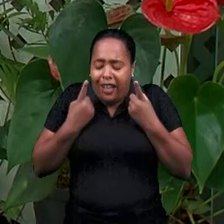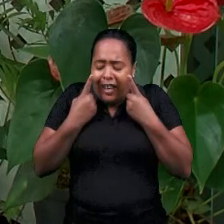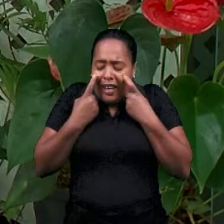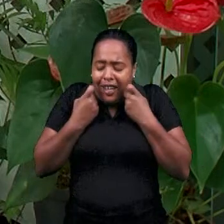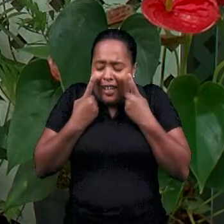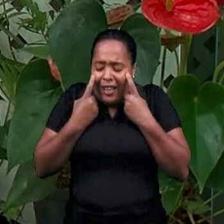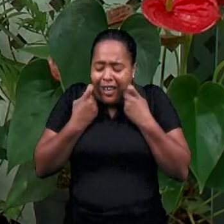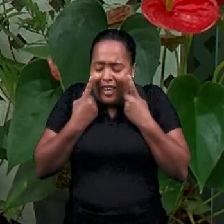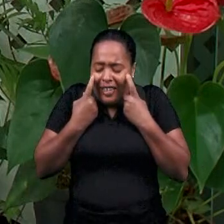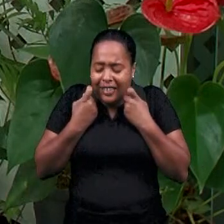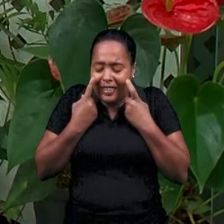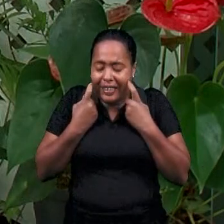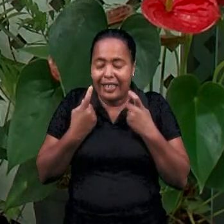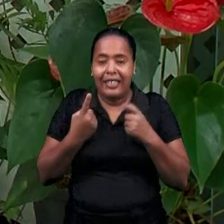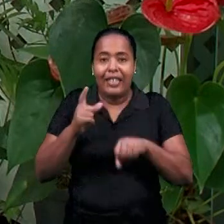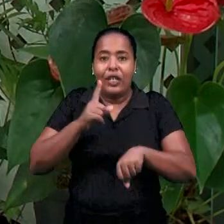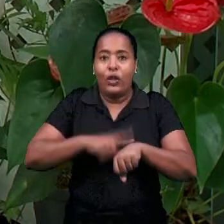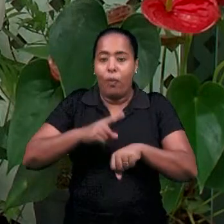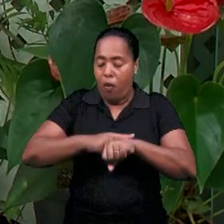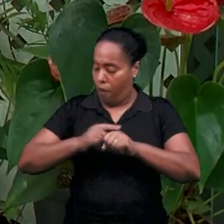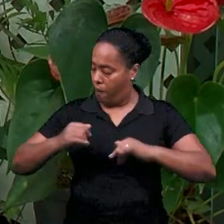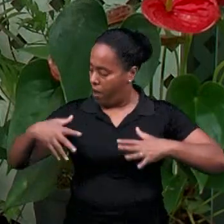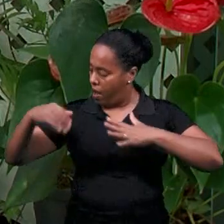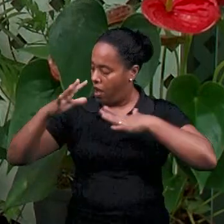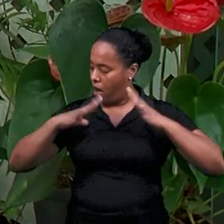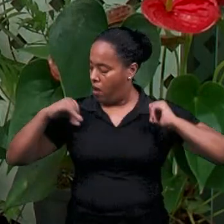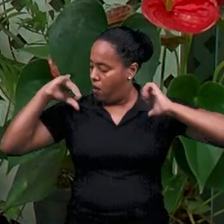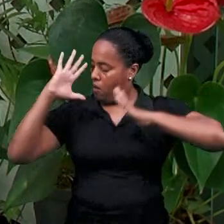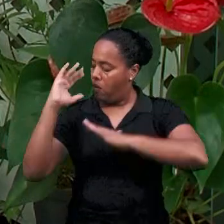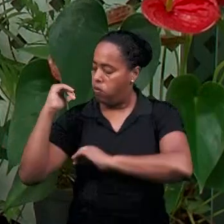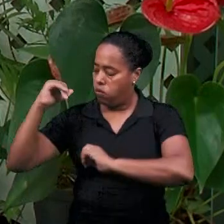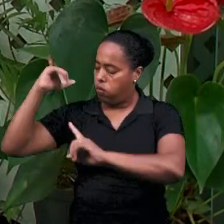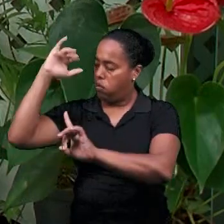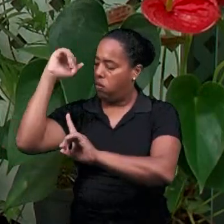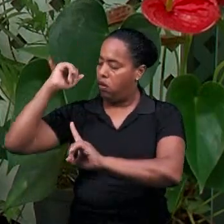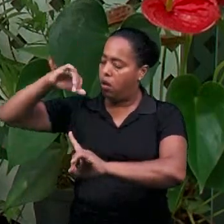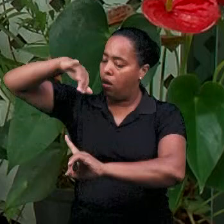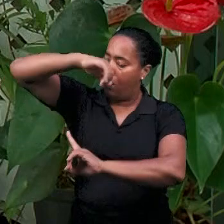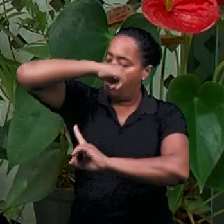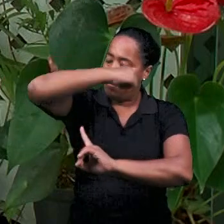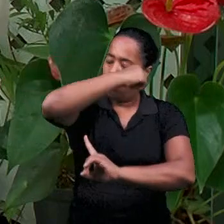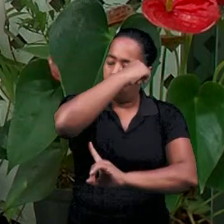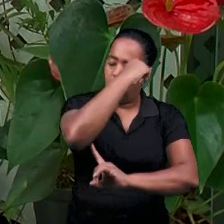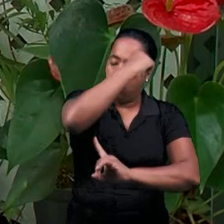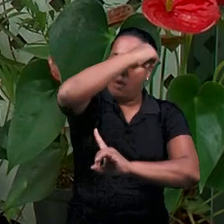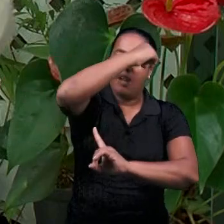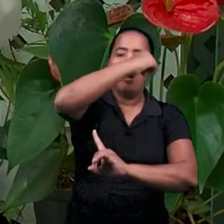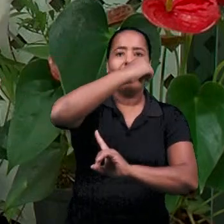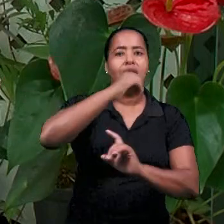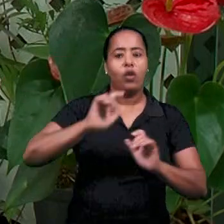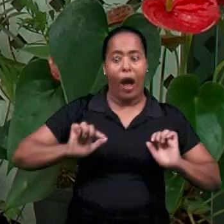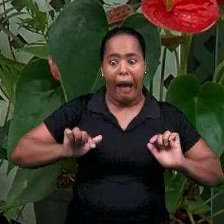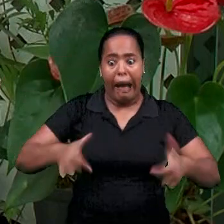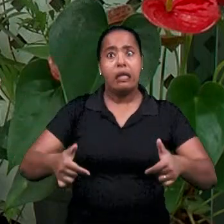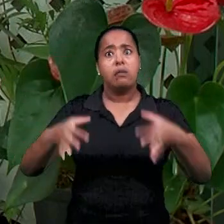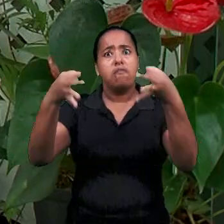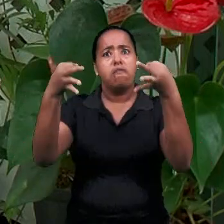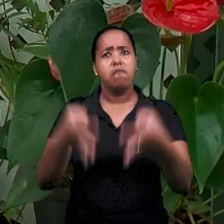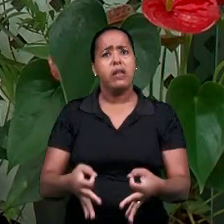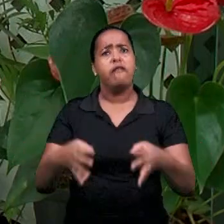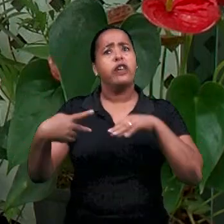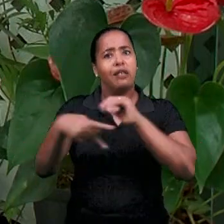au moins un des deux, a été ému le moment que l'âge de l'ange l'a touché. Ça a été une